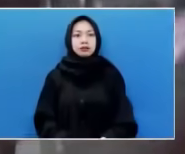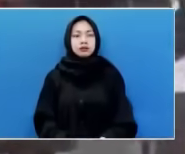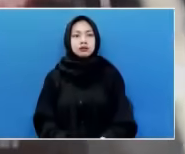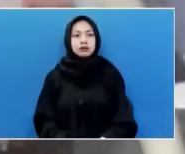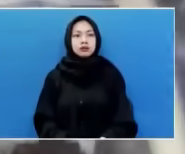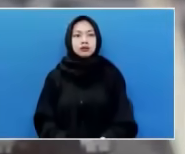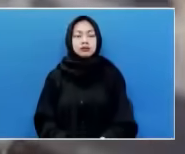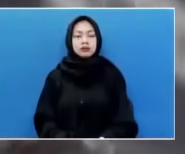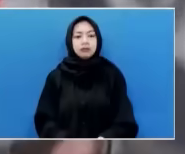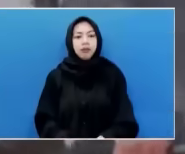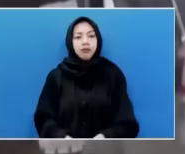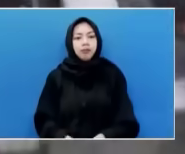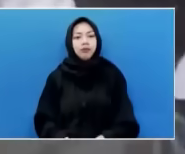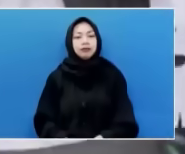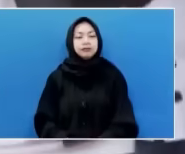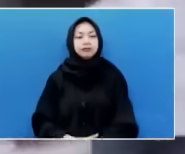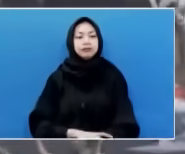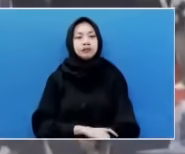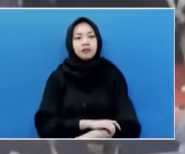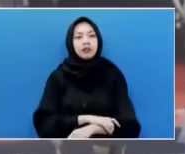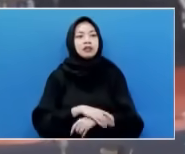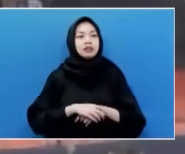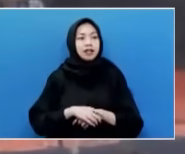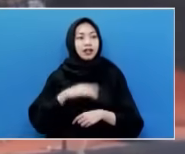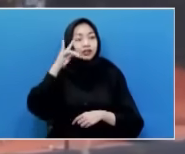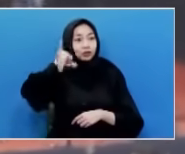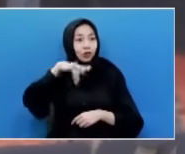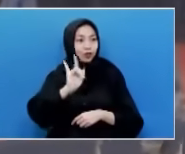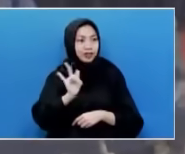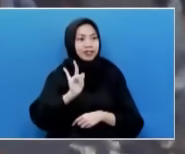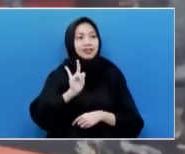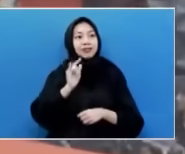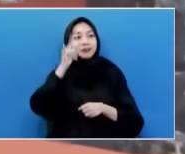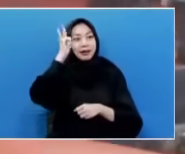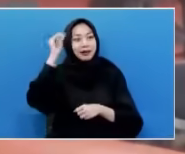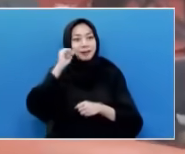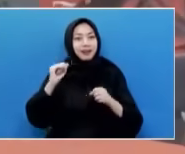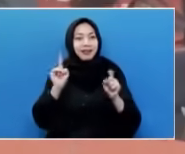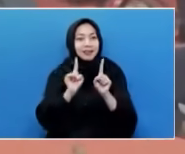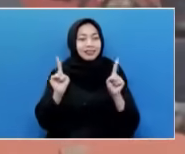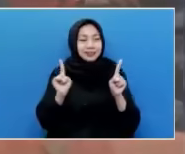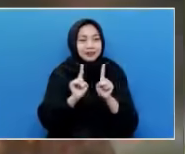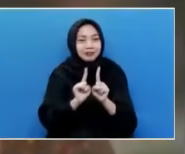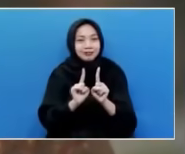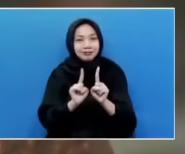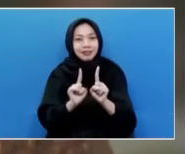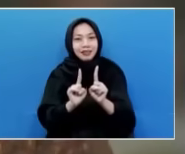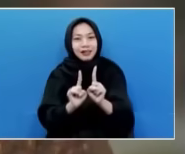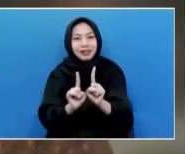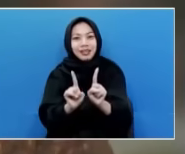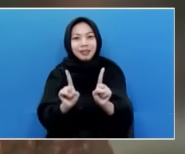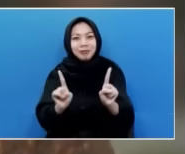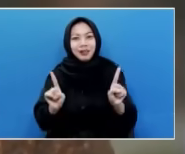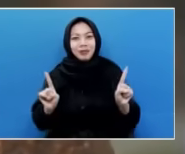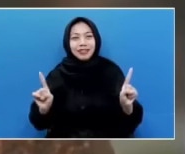TV jarak antara PDIP dan Jokowi napaka semakin dipertegas kita akan membahasnya bersama Kunto Adi WIB